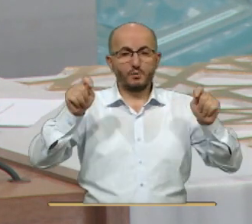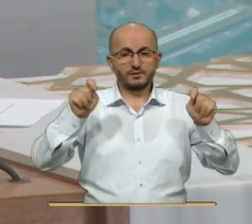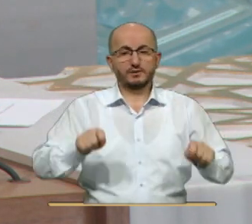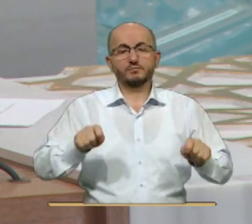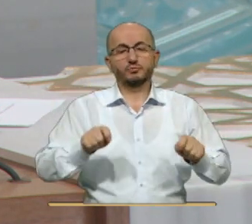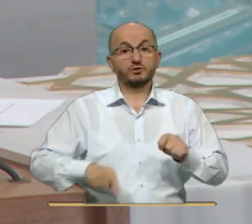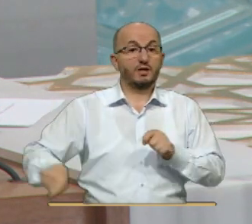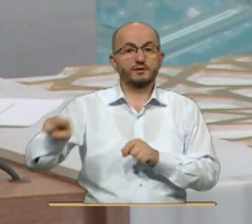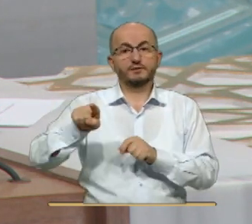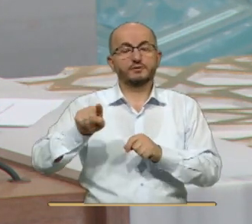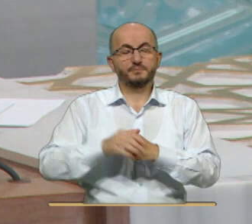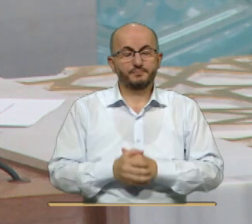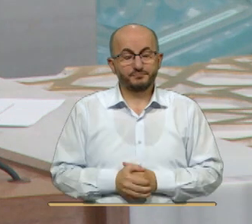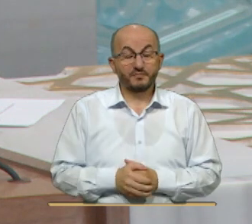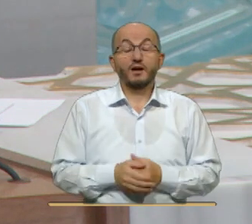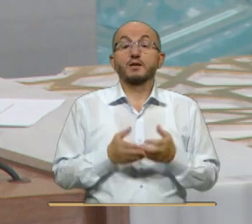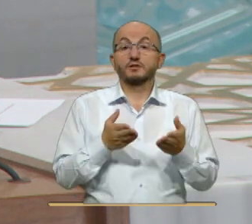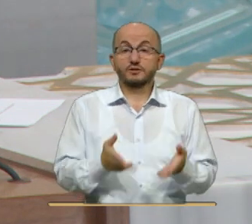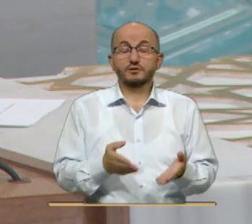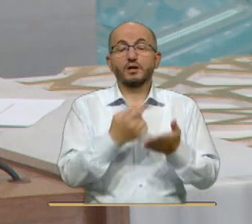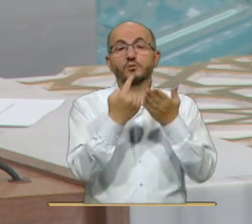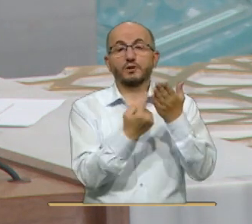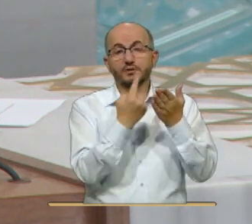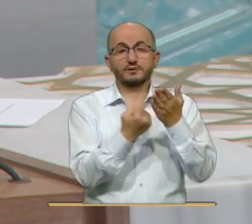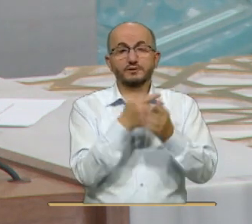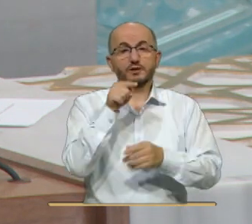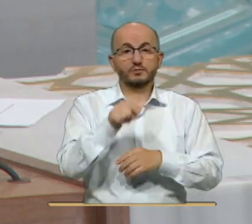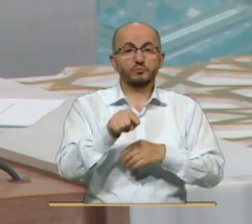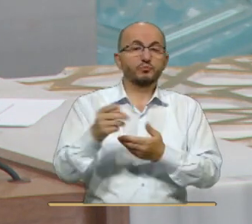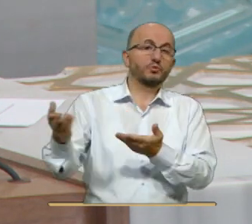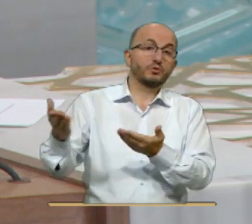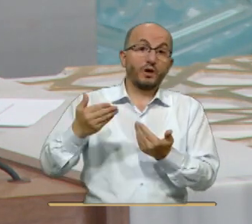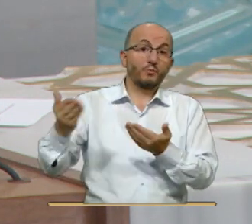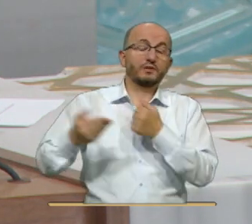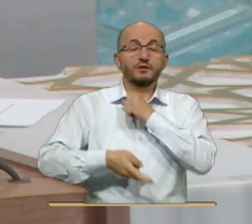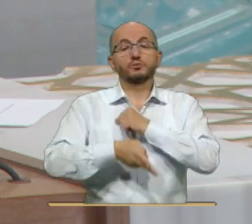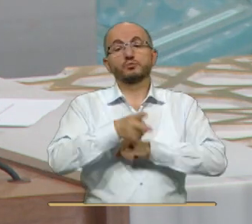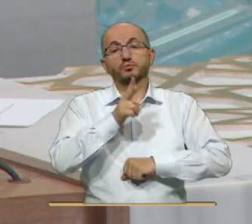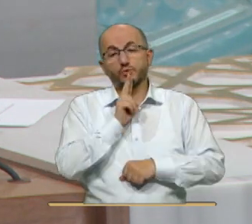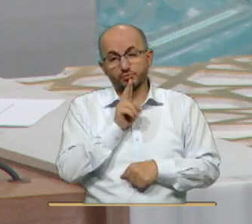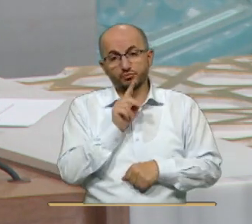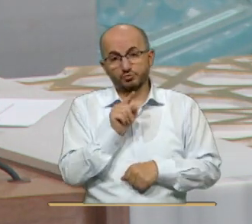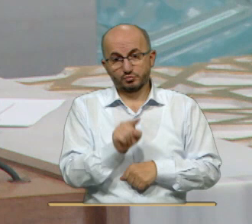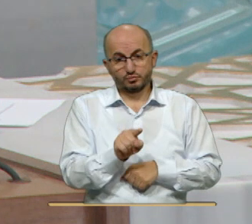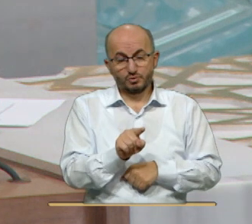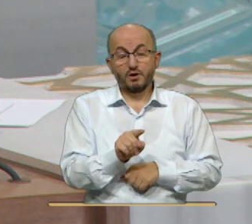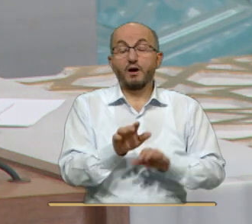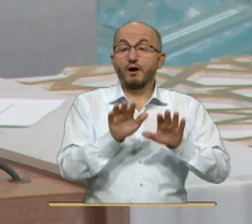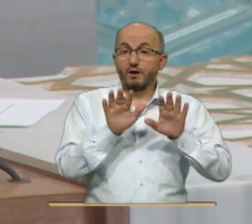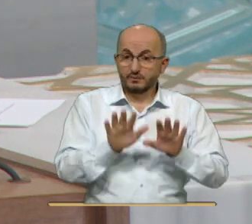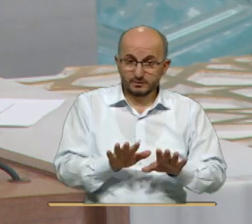etmişlerdir. İşte Kur'an-ı Kerim bu çağrıların sonuncusu. Artık